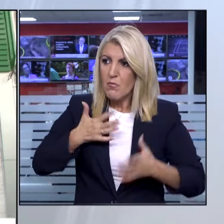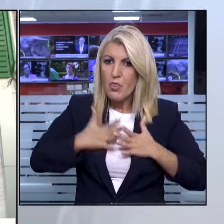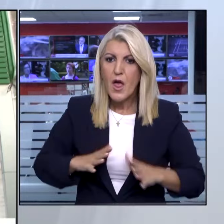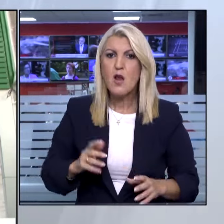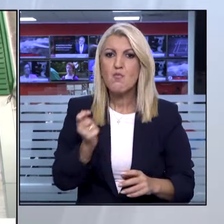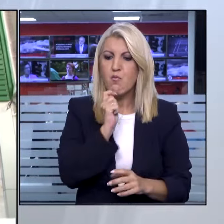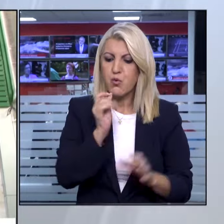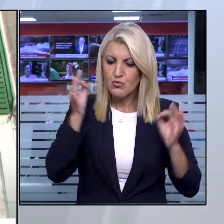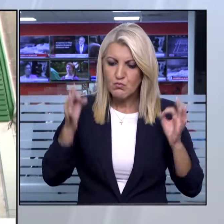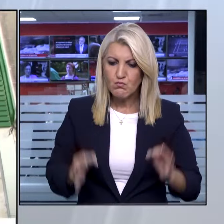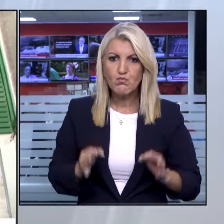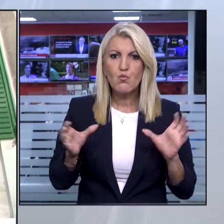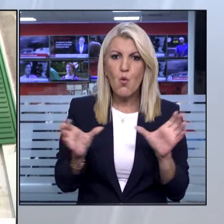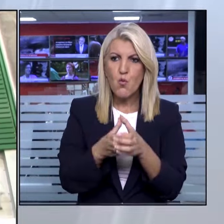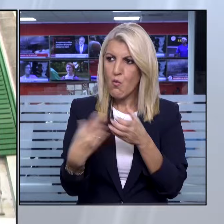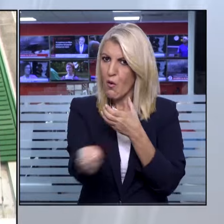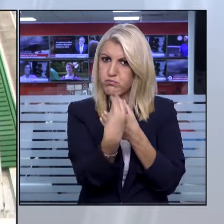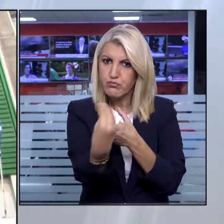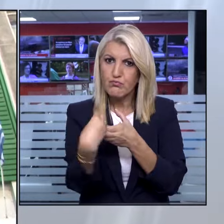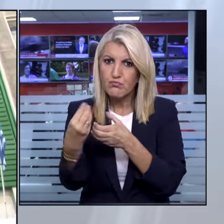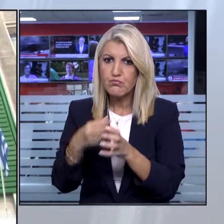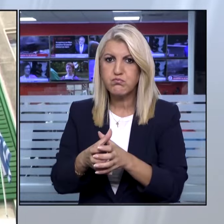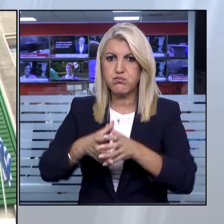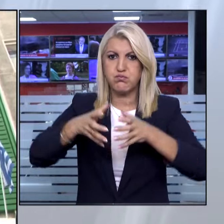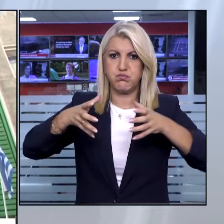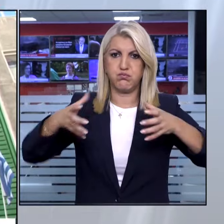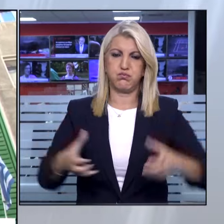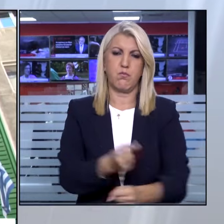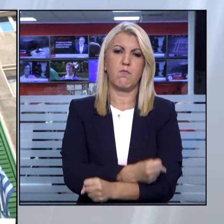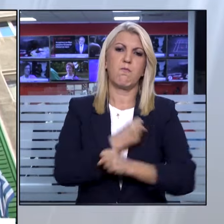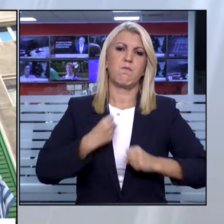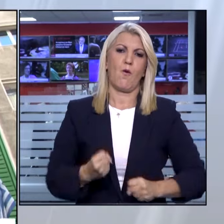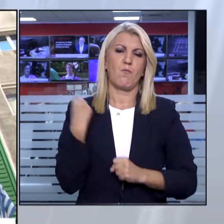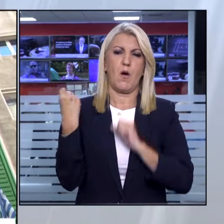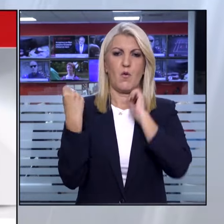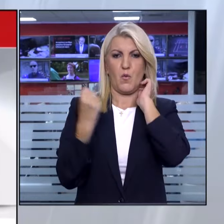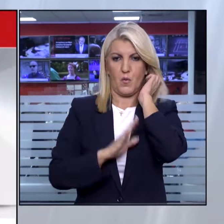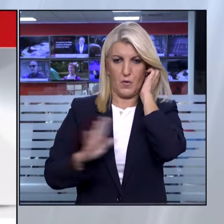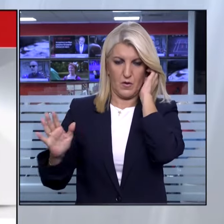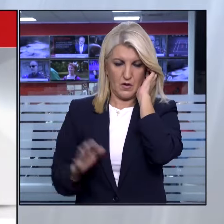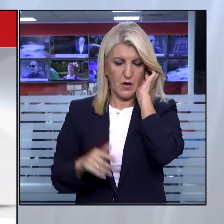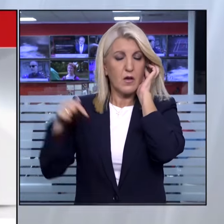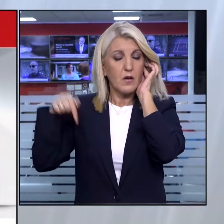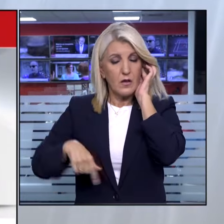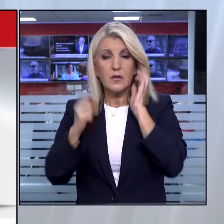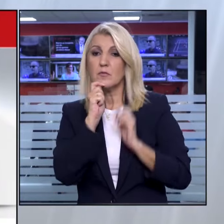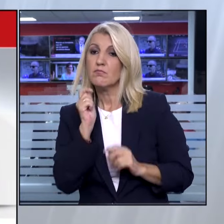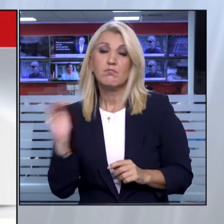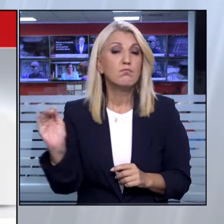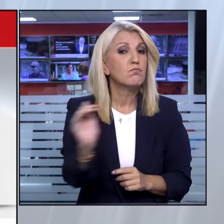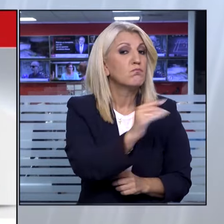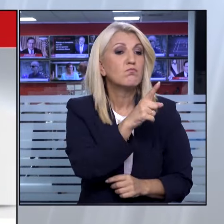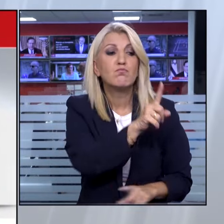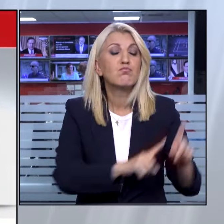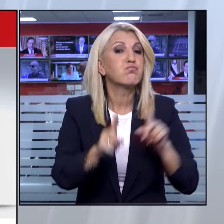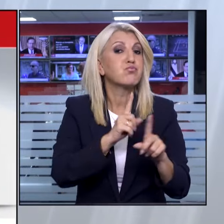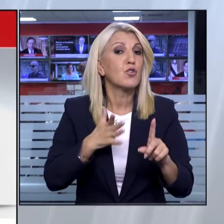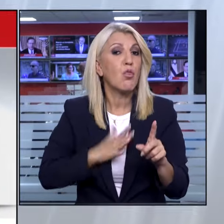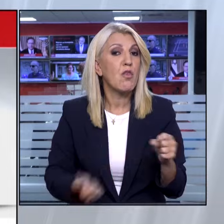Στη δημοσκόπηση που δημοσιεύει η εφημερίδα Παραπολιτικά και στο ερώτημα ποιον ή ποιαν είναι πιο πιθανό να ψηφίσετε για πρόεδρο του ΠΑΣΟΚ,